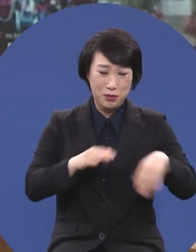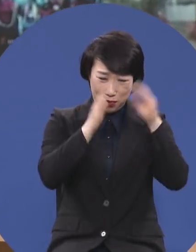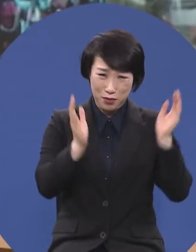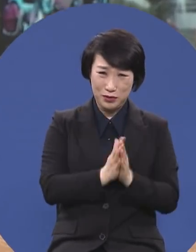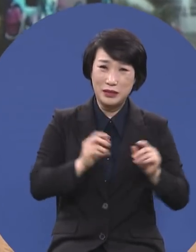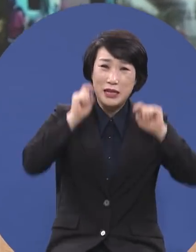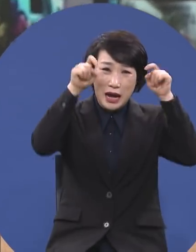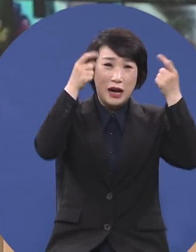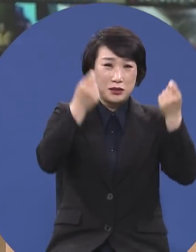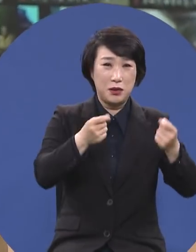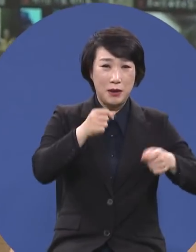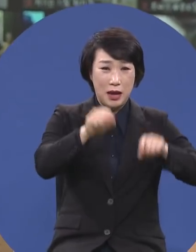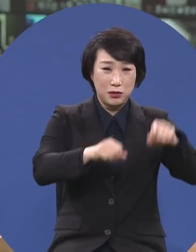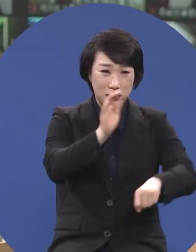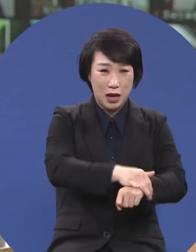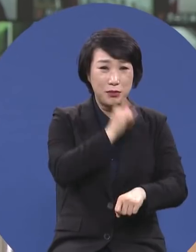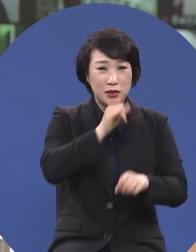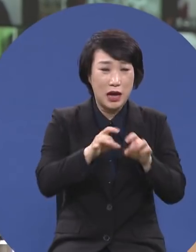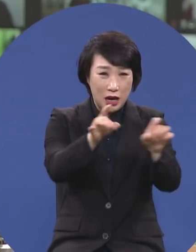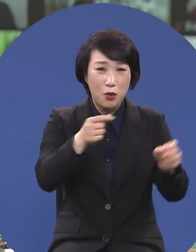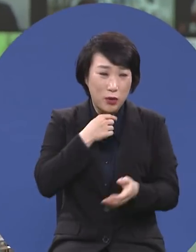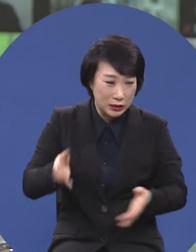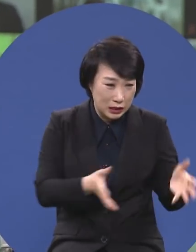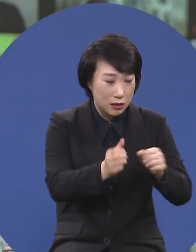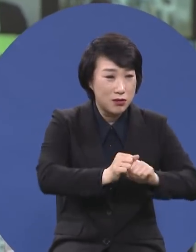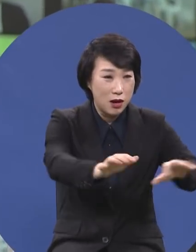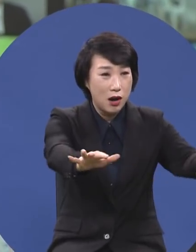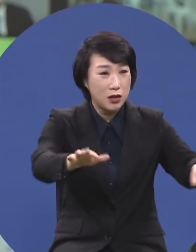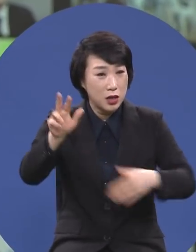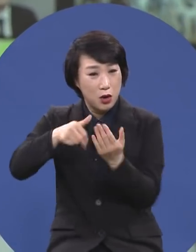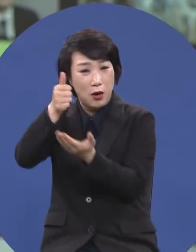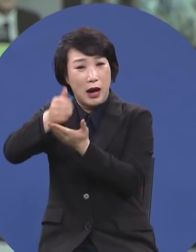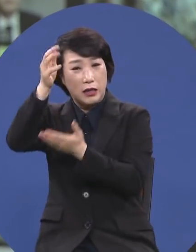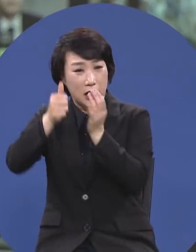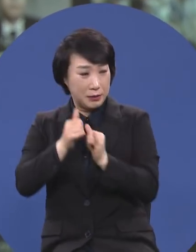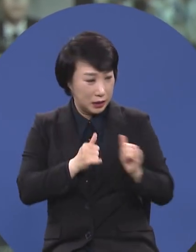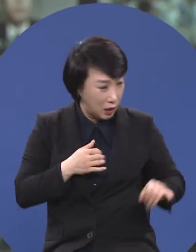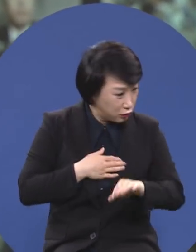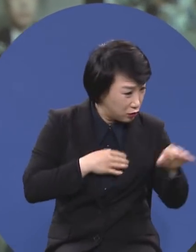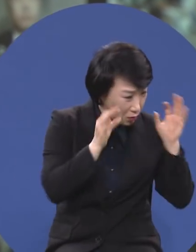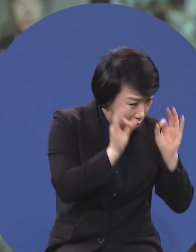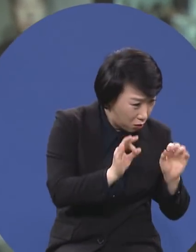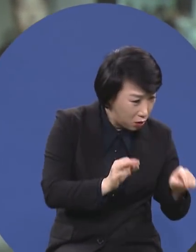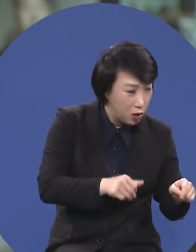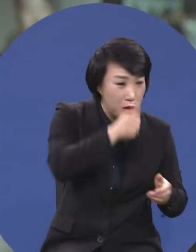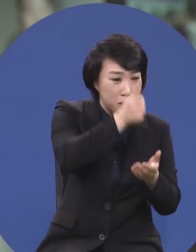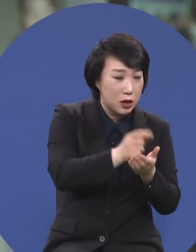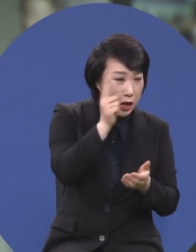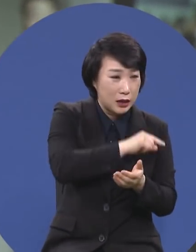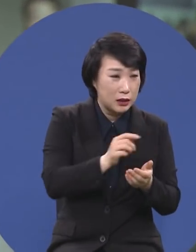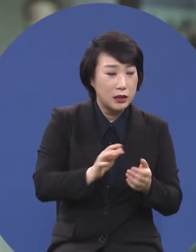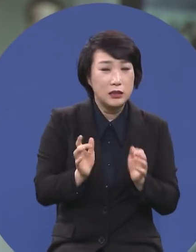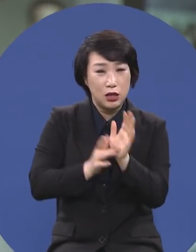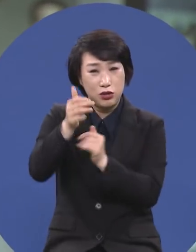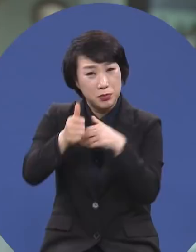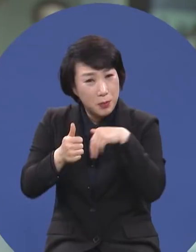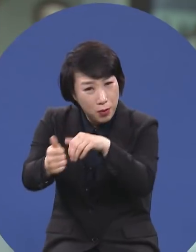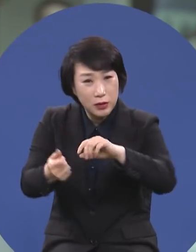다양 같아도 그를 당하여 각기 제 길로 갔거늘 여호와께서는 우리의 무리의 죄악을